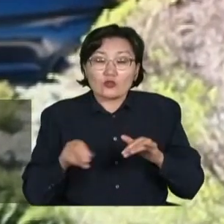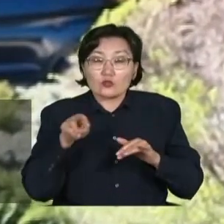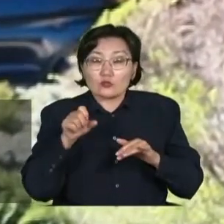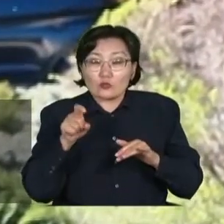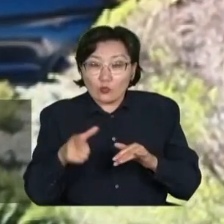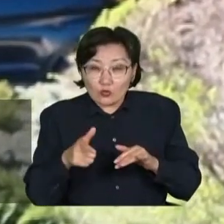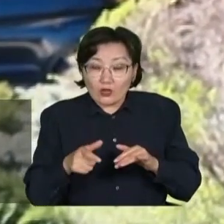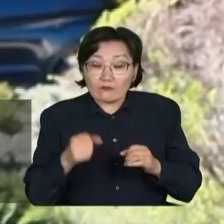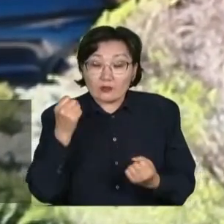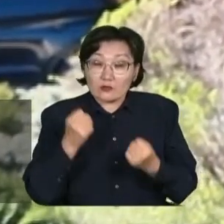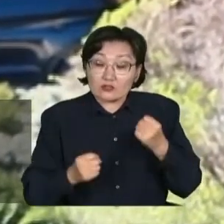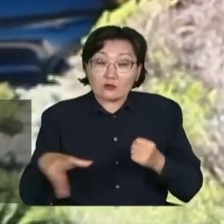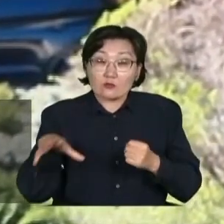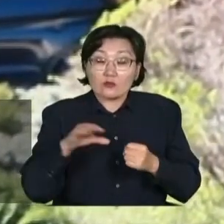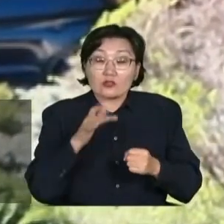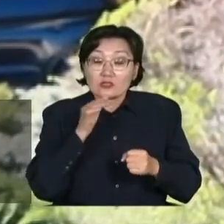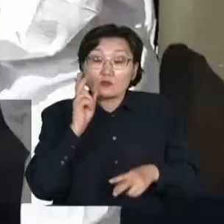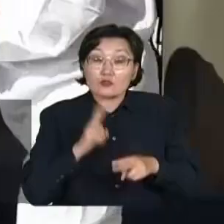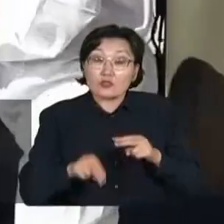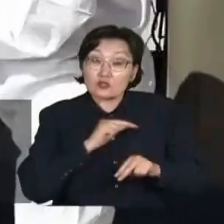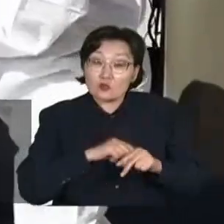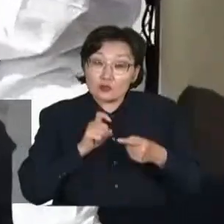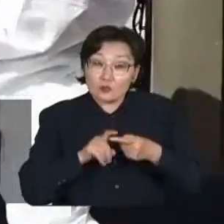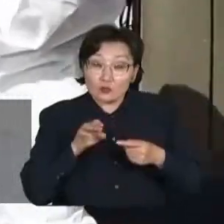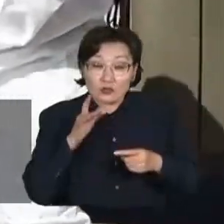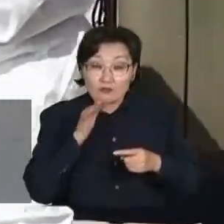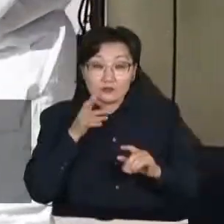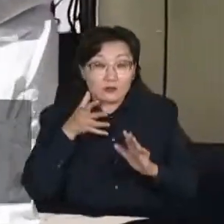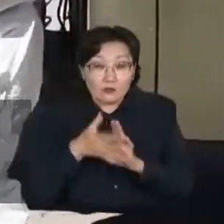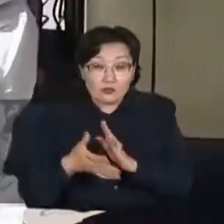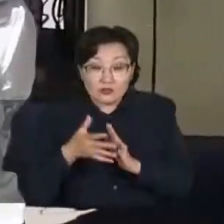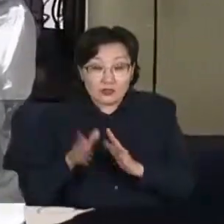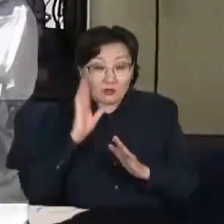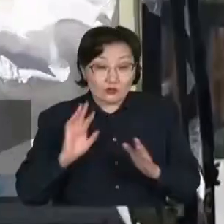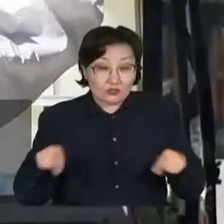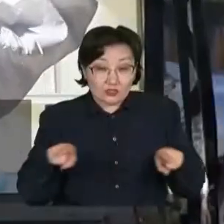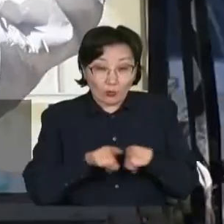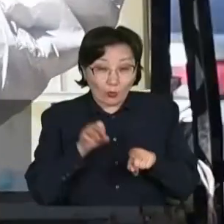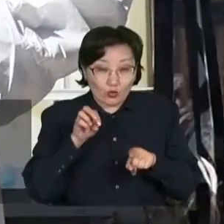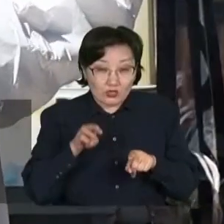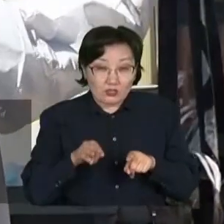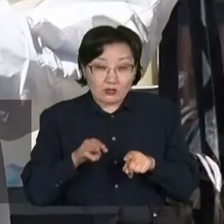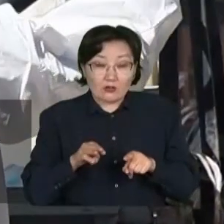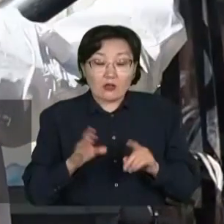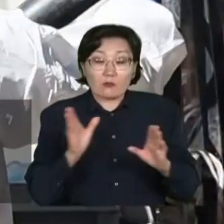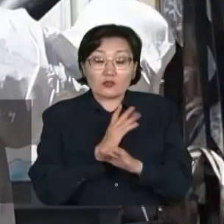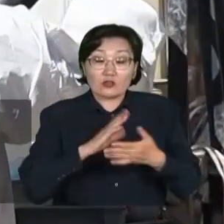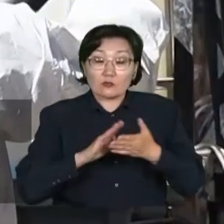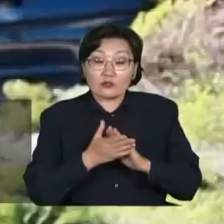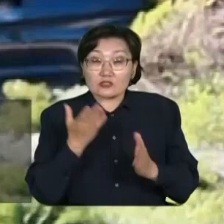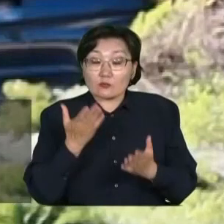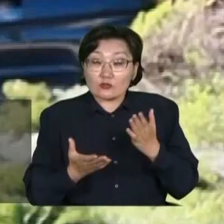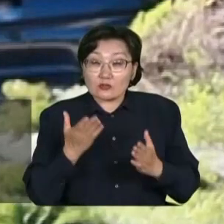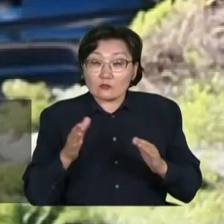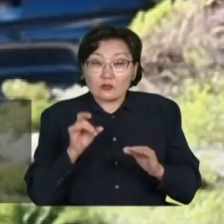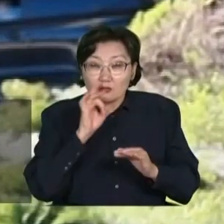16 специалистов. Сроки окончания работ зависят от времени ухода воды, а также от погодных условий. В случае того, если